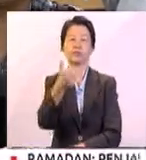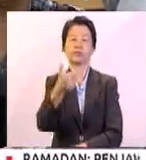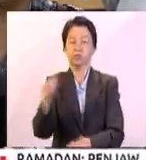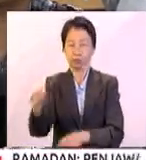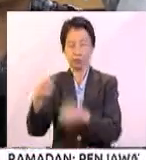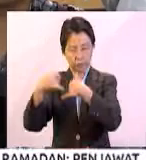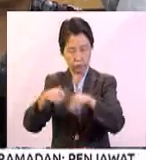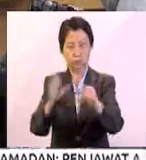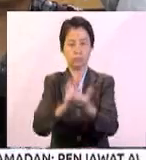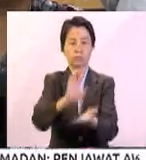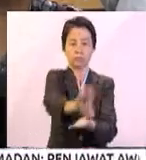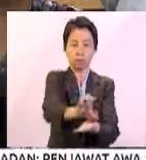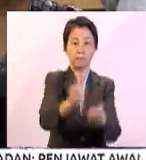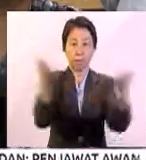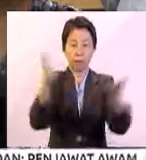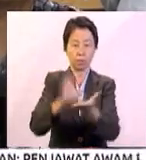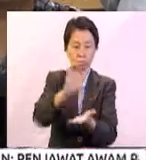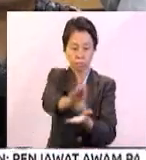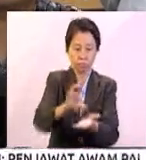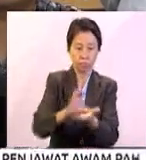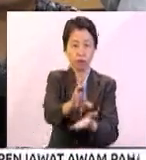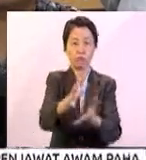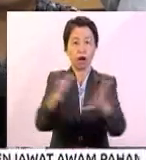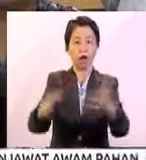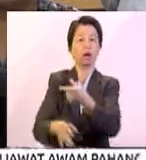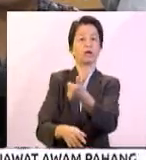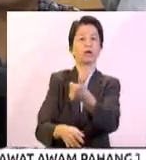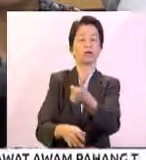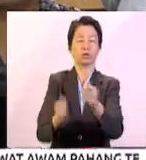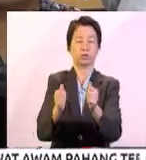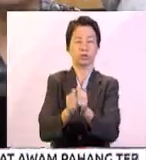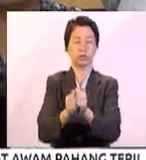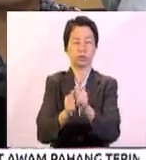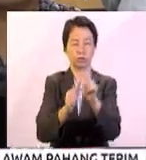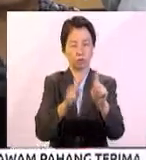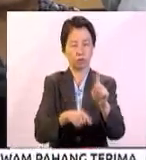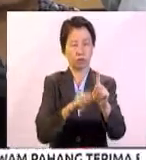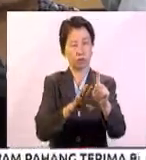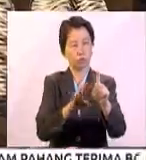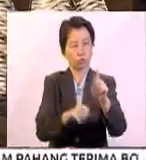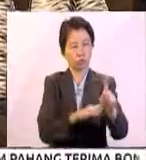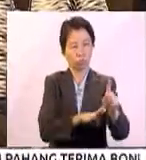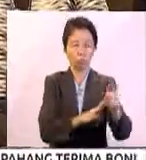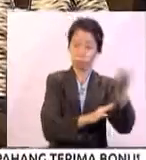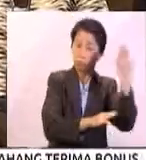melabur dengan lebih banyak berbanding dengan suku-suku sebelum ini.